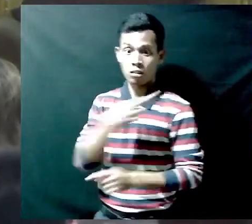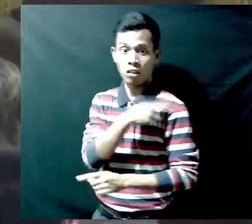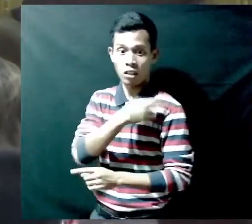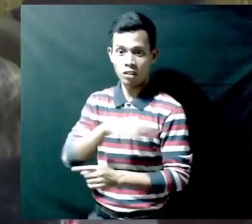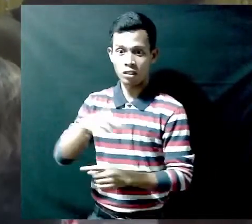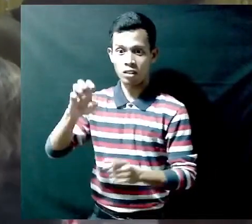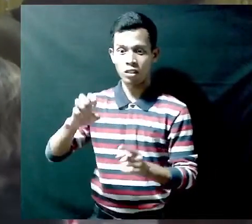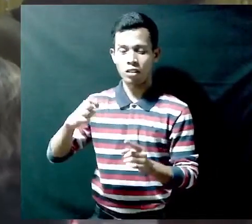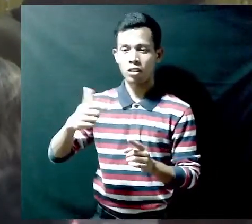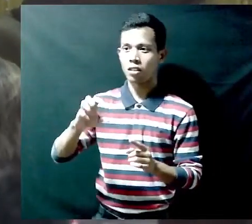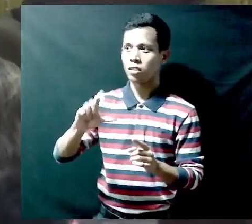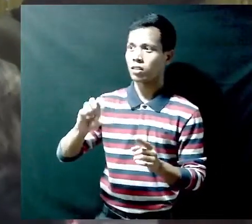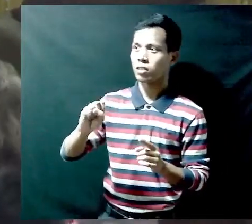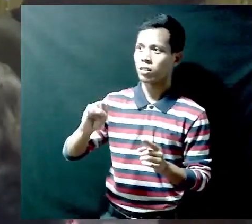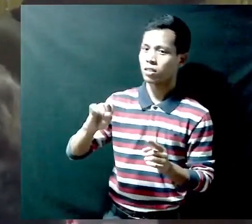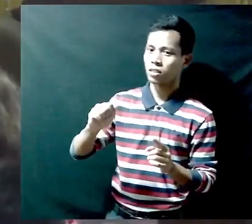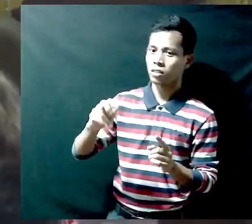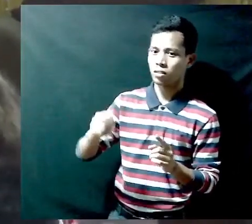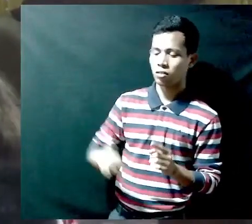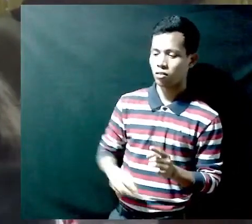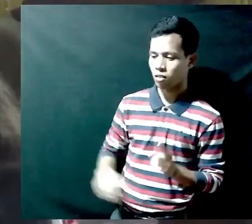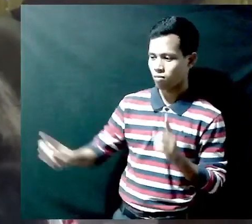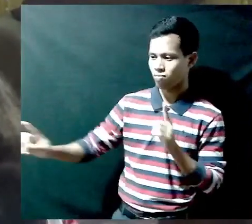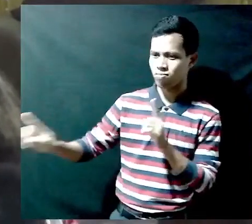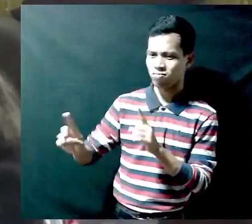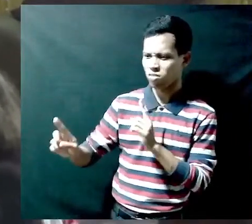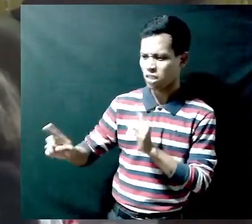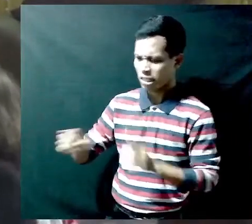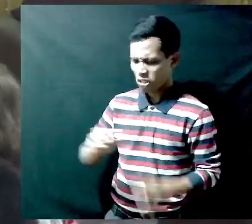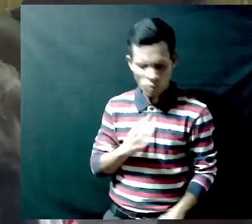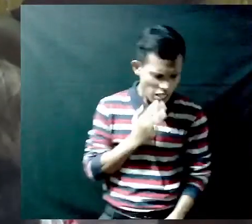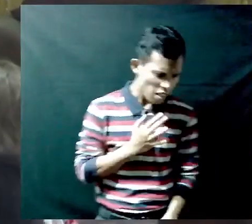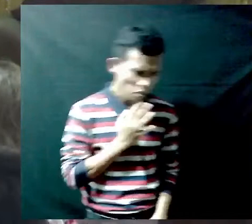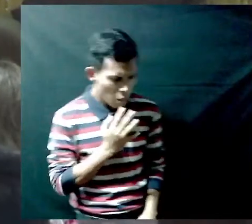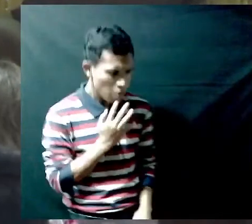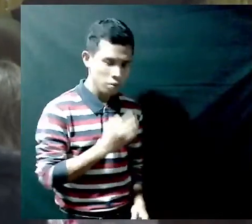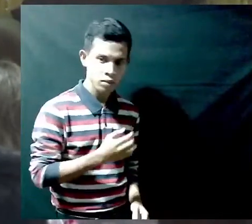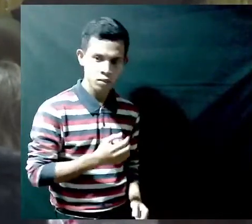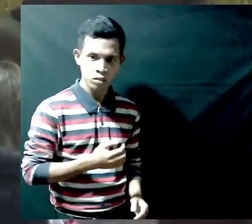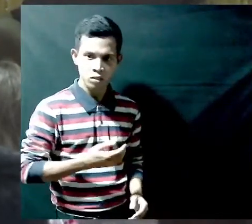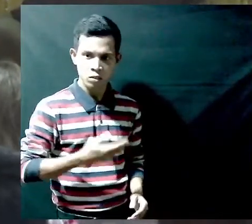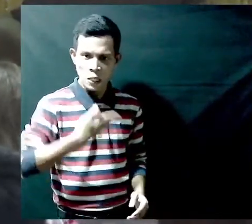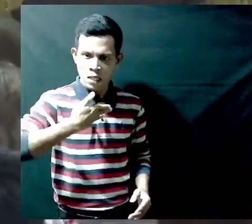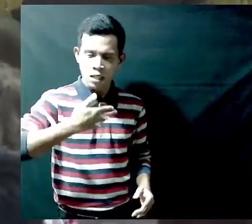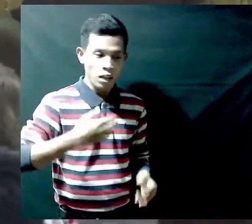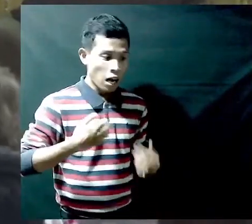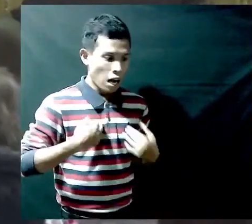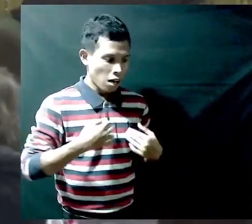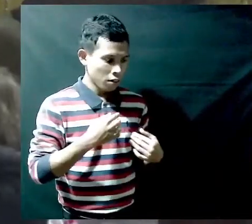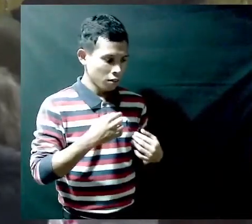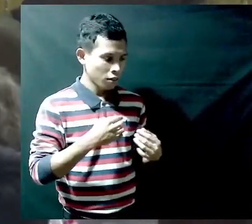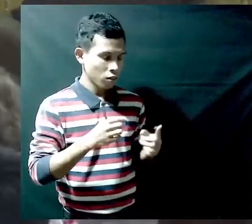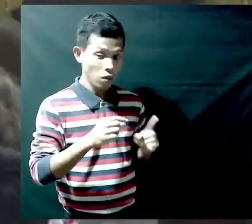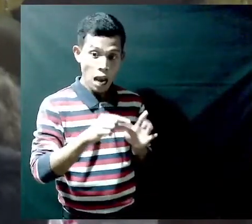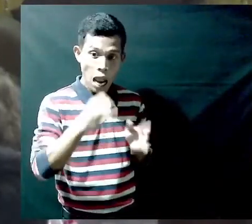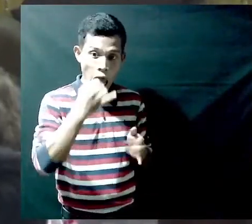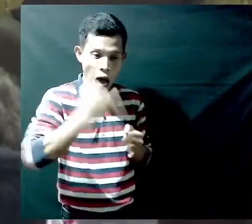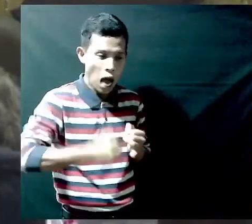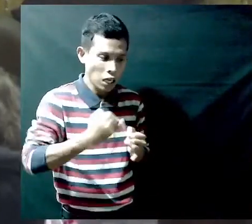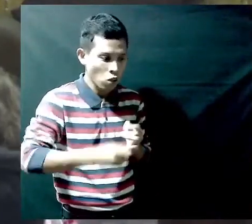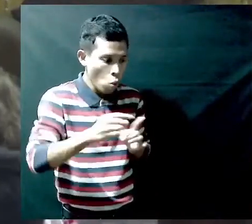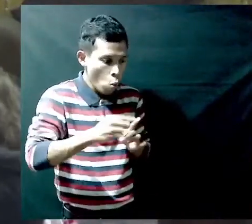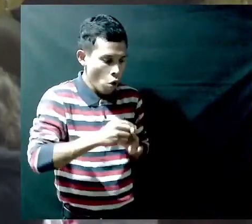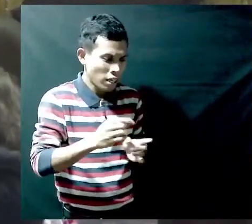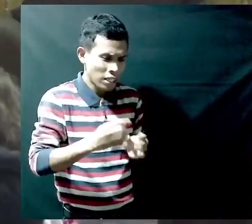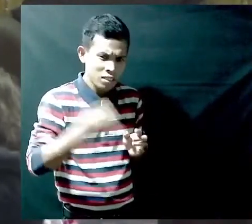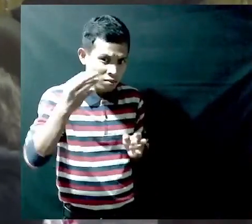yung flip-top, huwag nyo papakinggan, ano, puro mura yun. Okay, pero nung pinakinggan ko yung kay Smuglas, meron siyang ginamit sa last word na pumasok sa